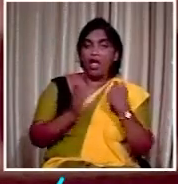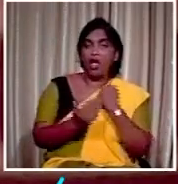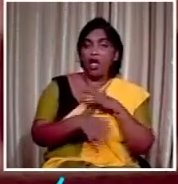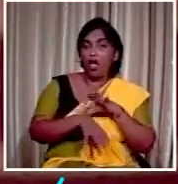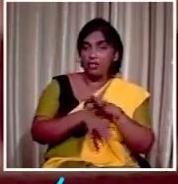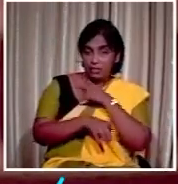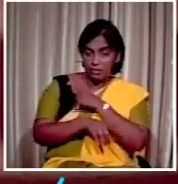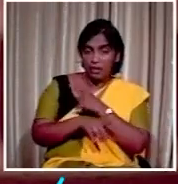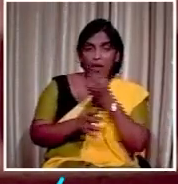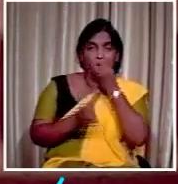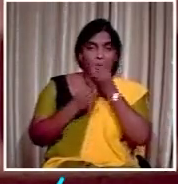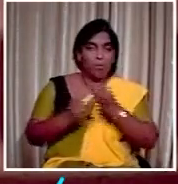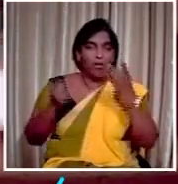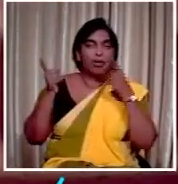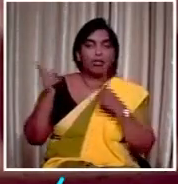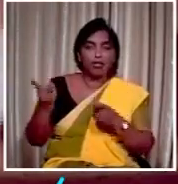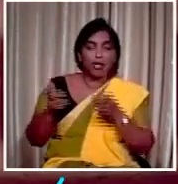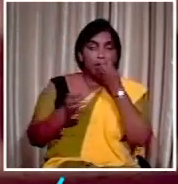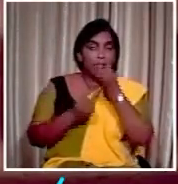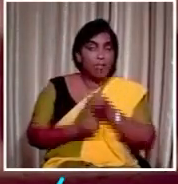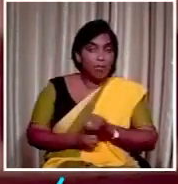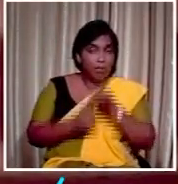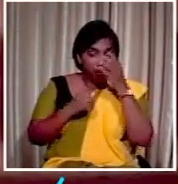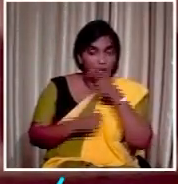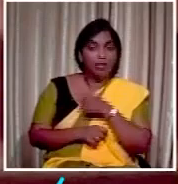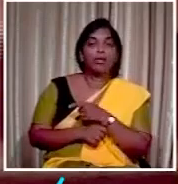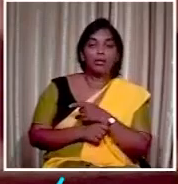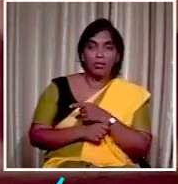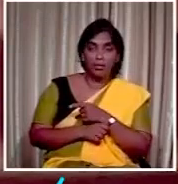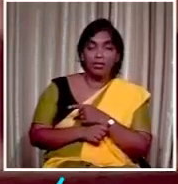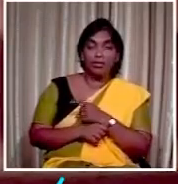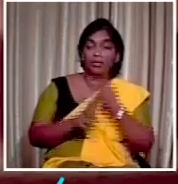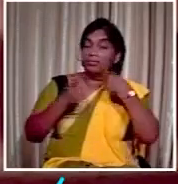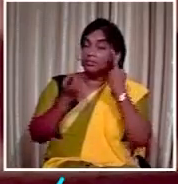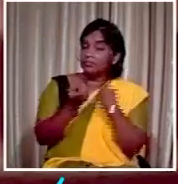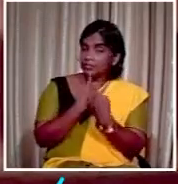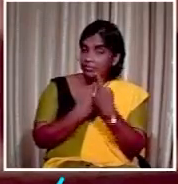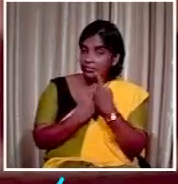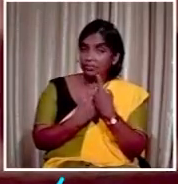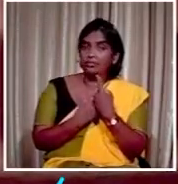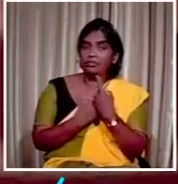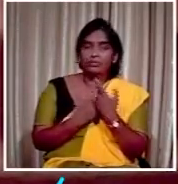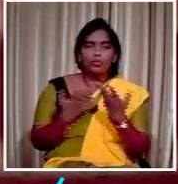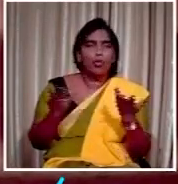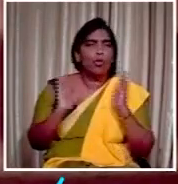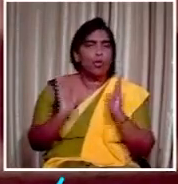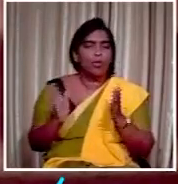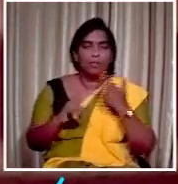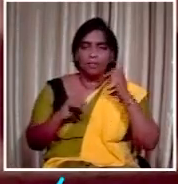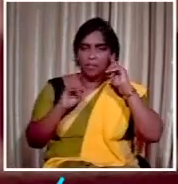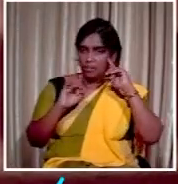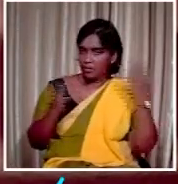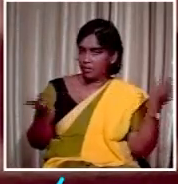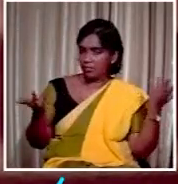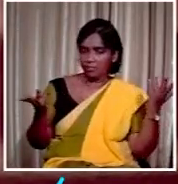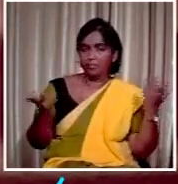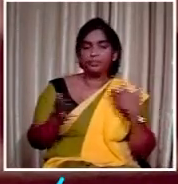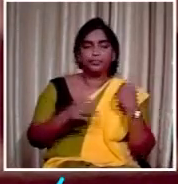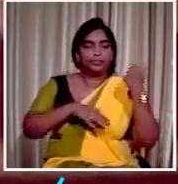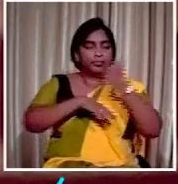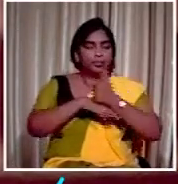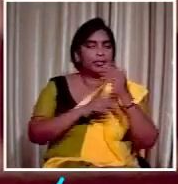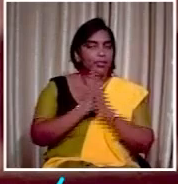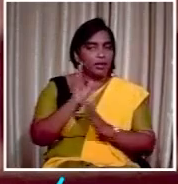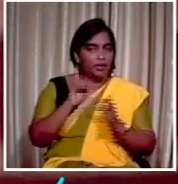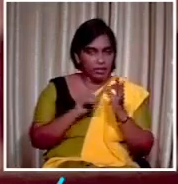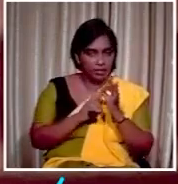दिब्ब ए बोमे वे परीक्ष मुनादूने के अद वे दार मुन मंत्री